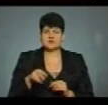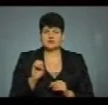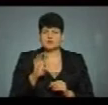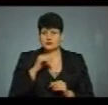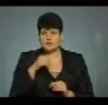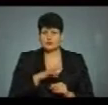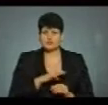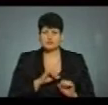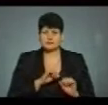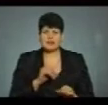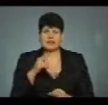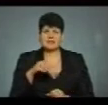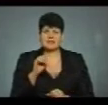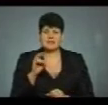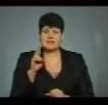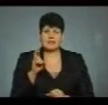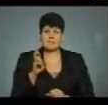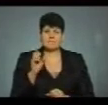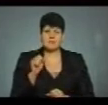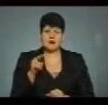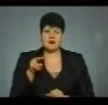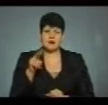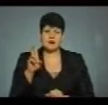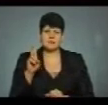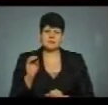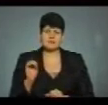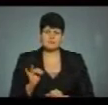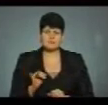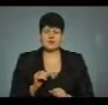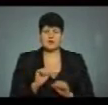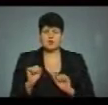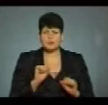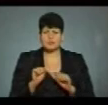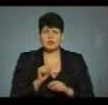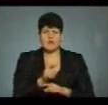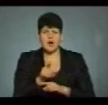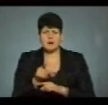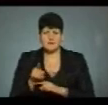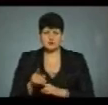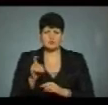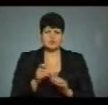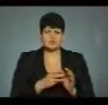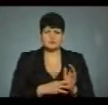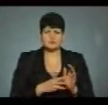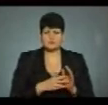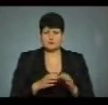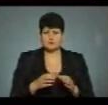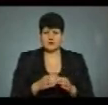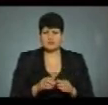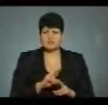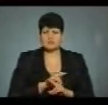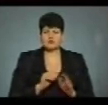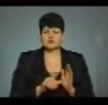був захисником Дебальцівського плацдарму, молодшим сержантом, командиром гармати 128-ї гірсько-піхотної бригади. Загинув 6